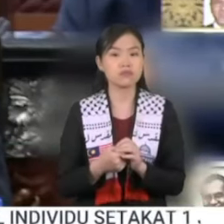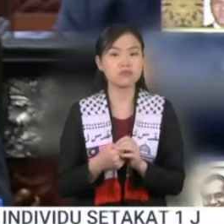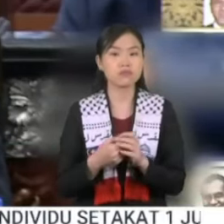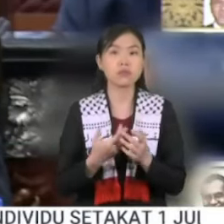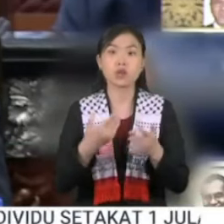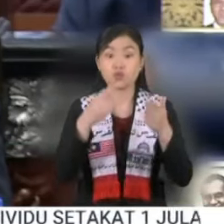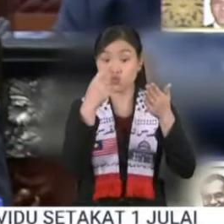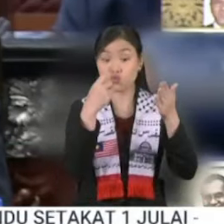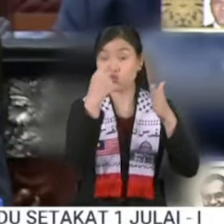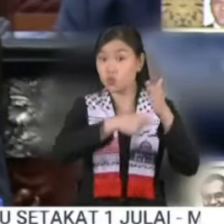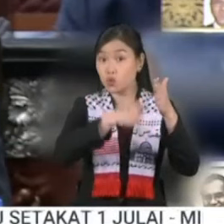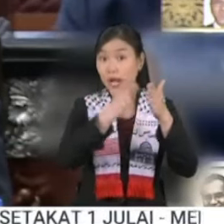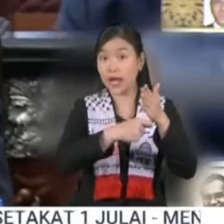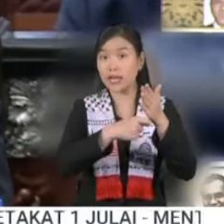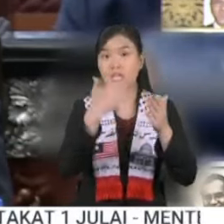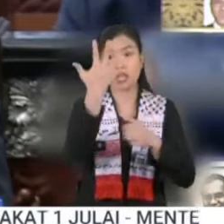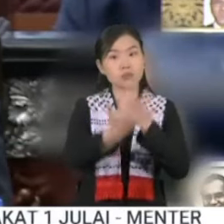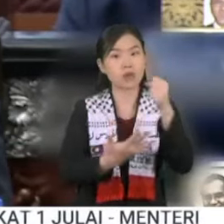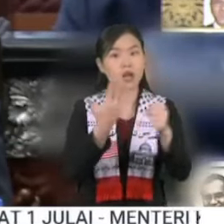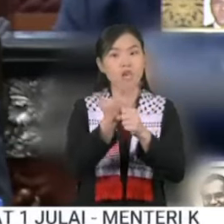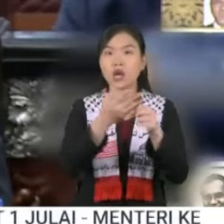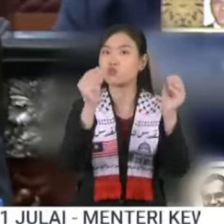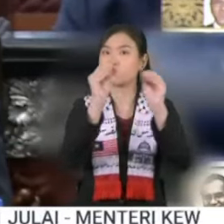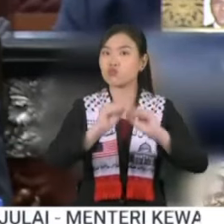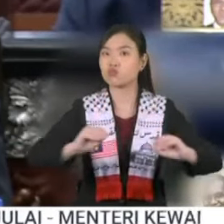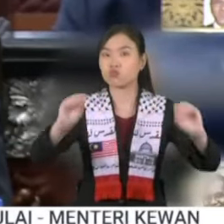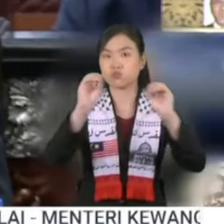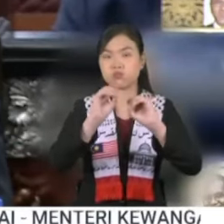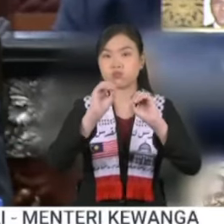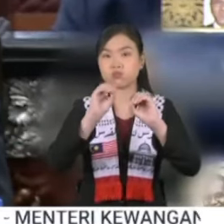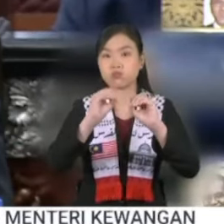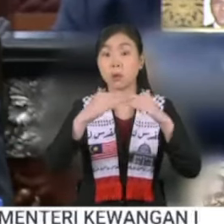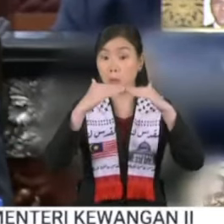sekurang-kurang 5 tahun walaupun di bawah umur persaraan.